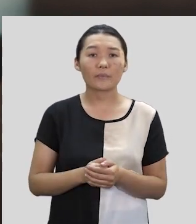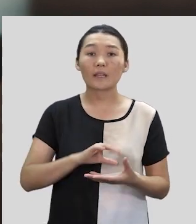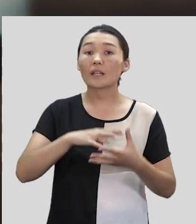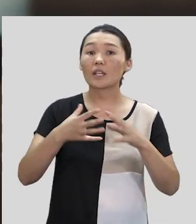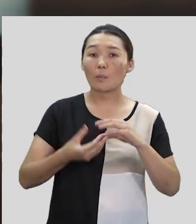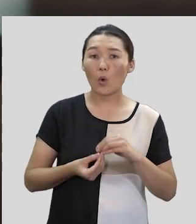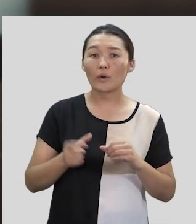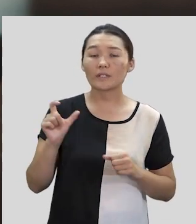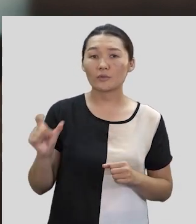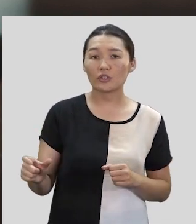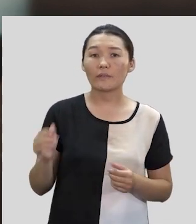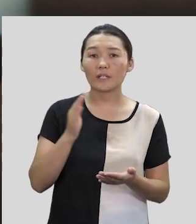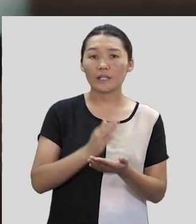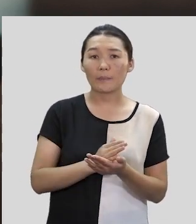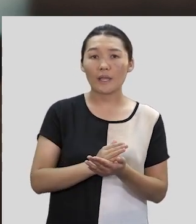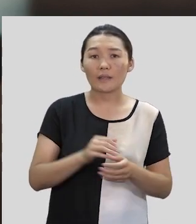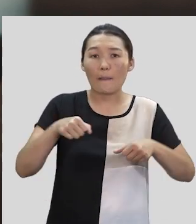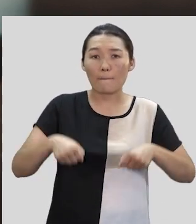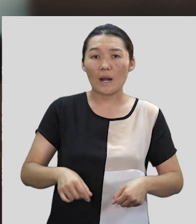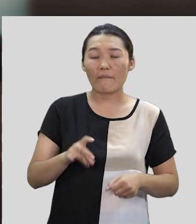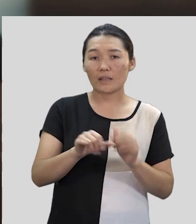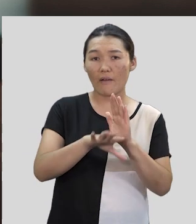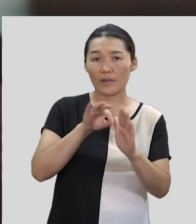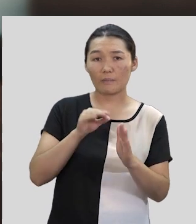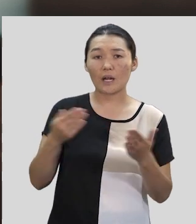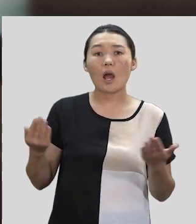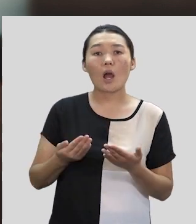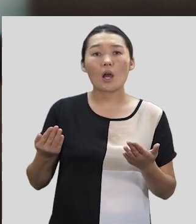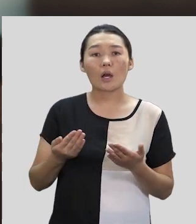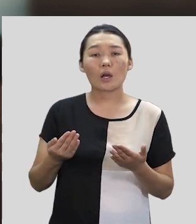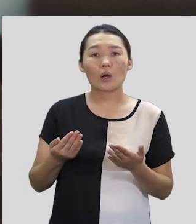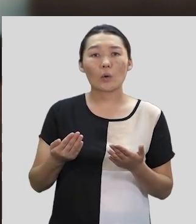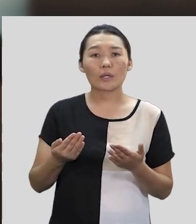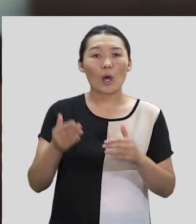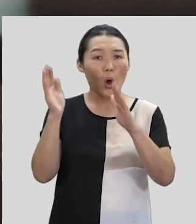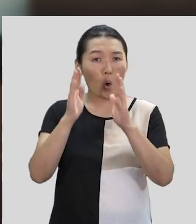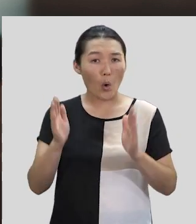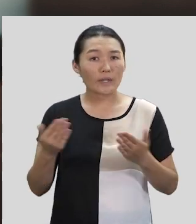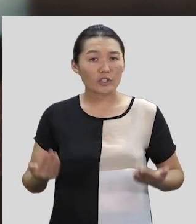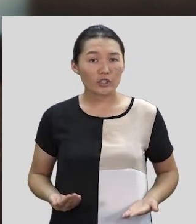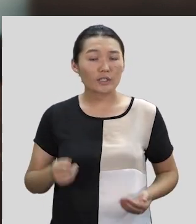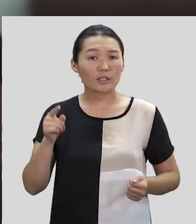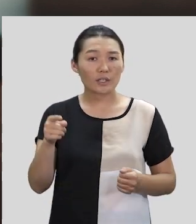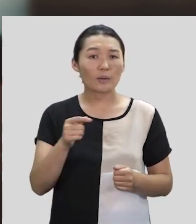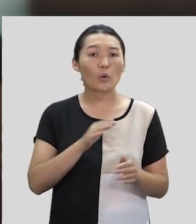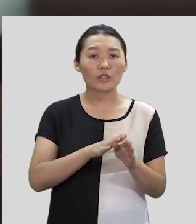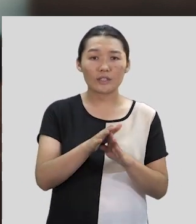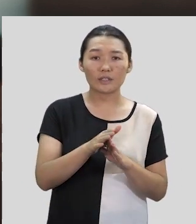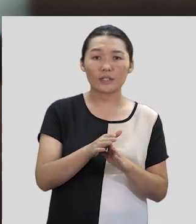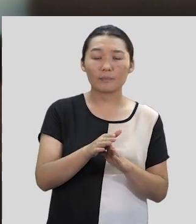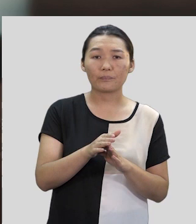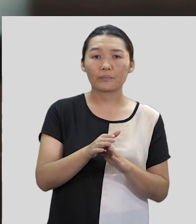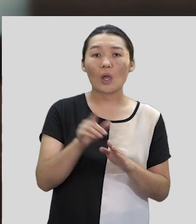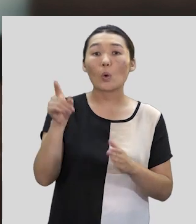образом человек имеет право на выбор какой образ жизни ему вести он несет ответственность не только перед